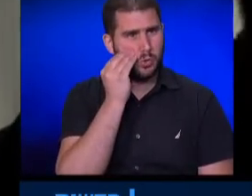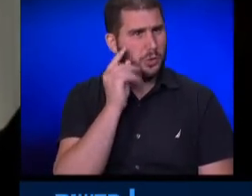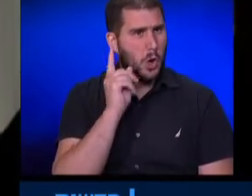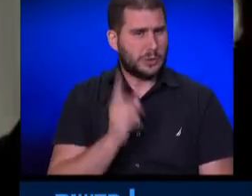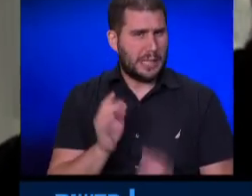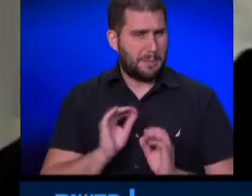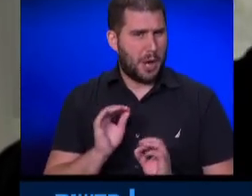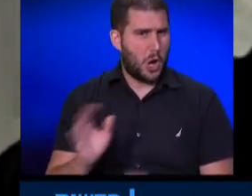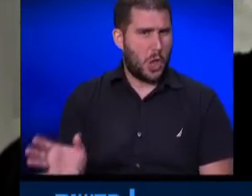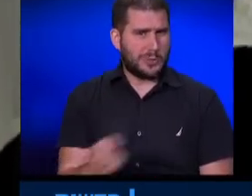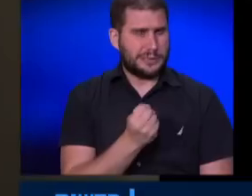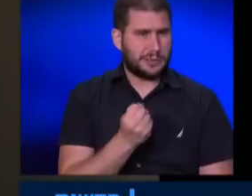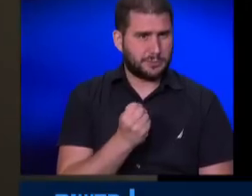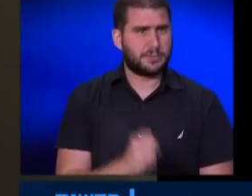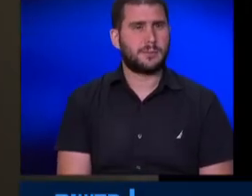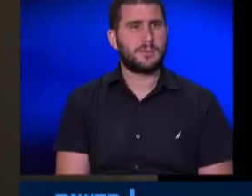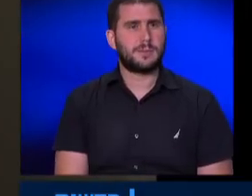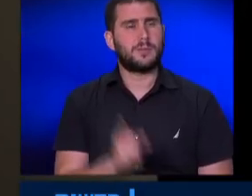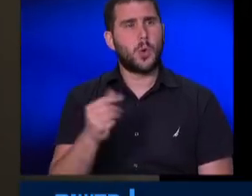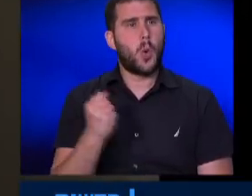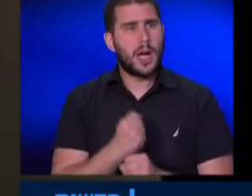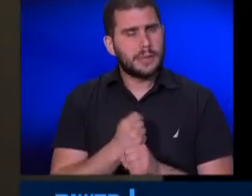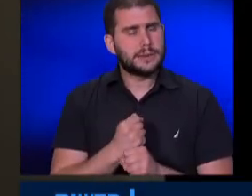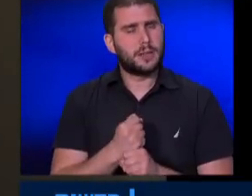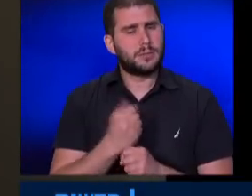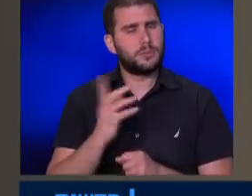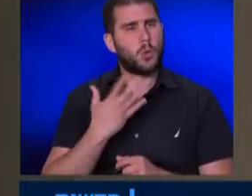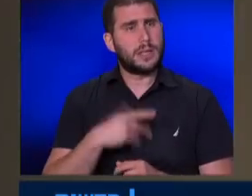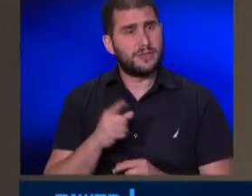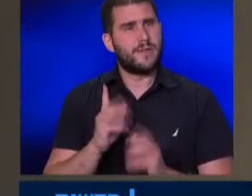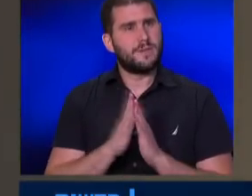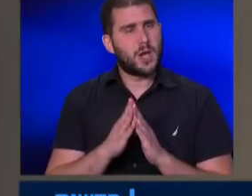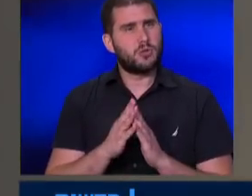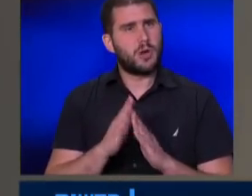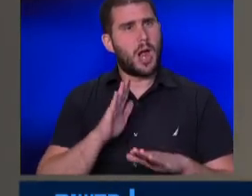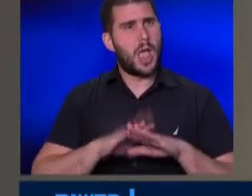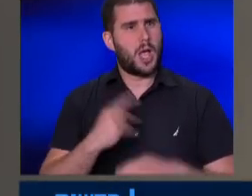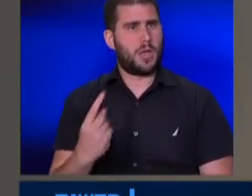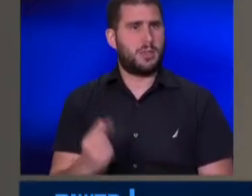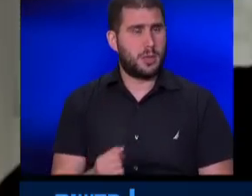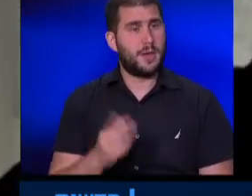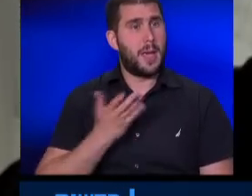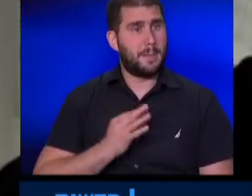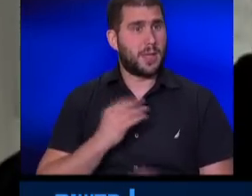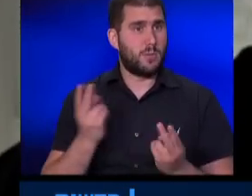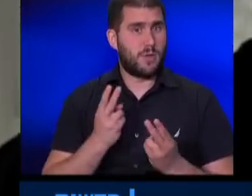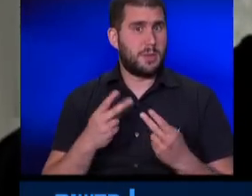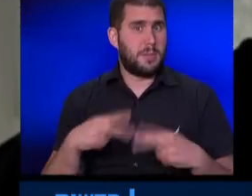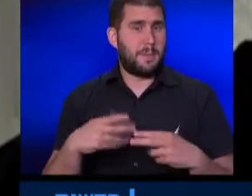שהוא לא היה אמור להוציא אותה, והוא ביצע בה את זממו וביקש ממנה לגעת בו. והבת שלי